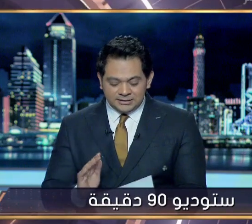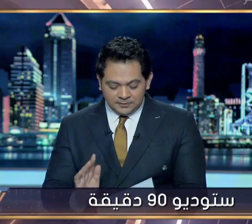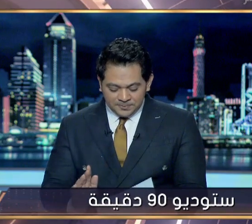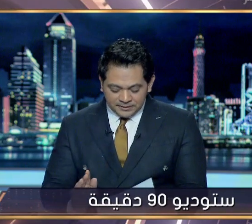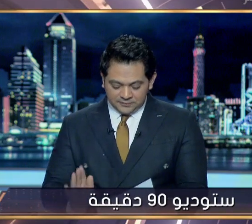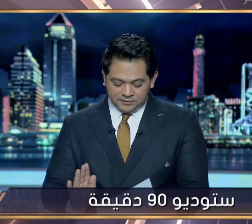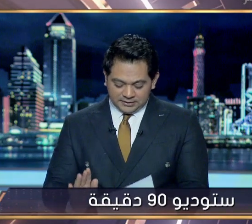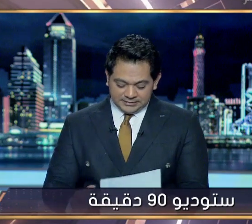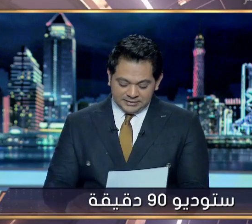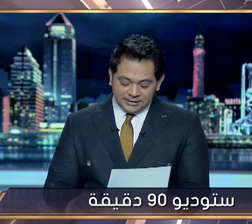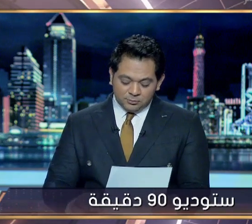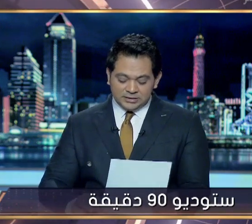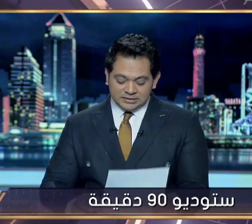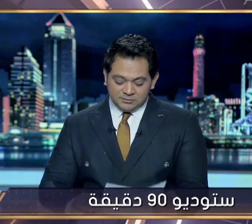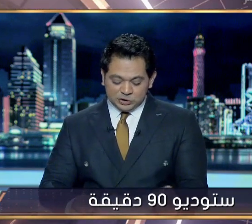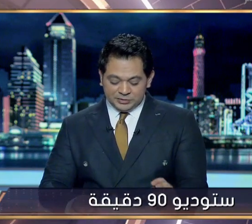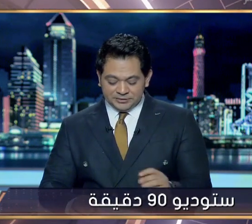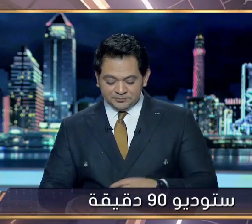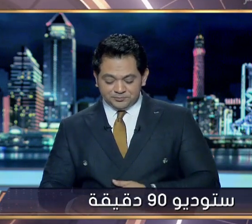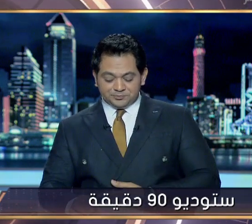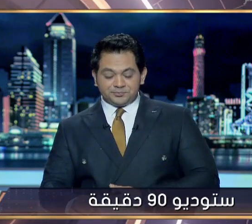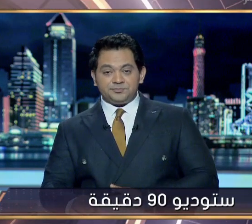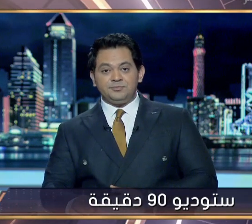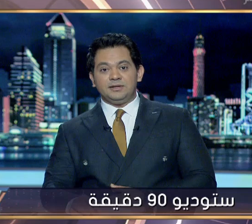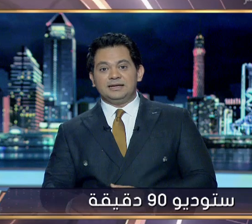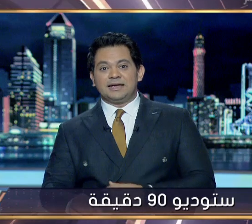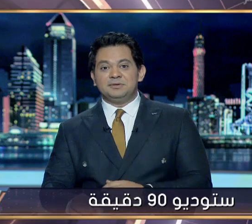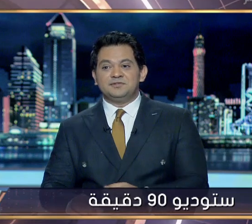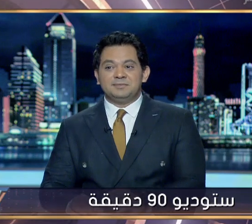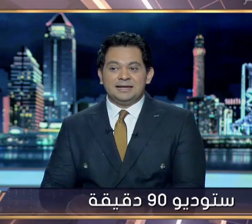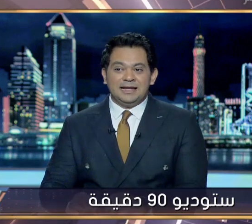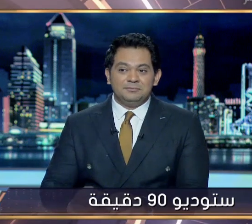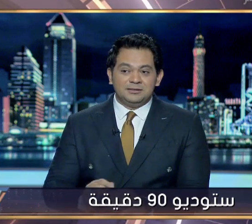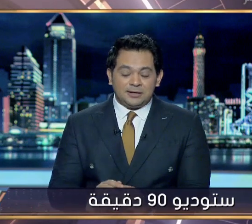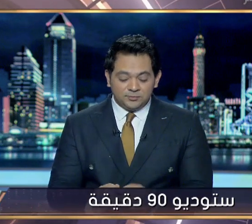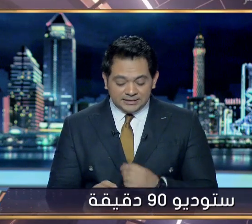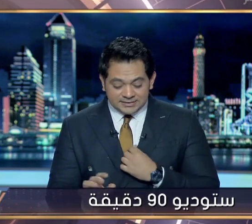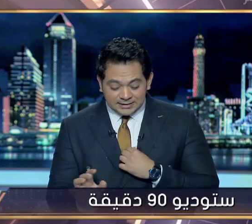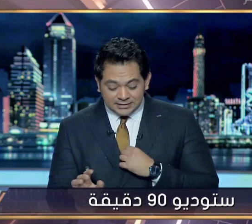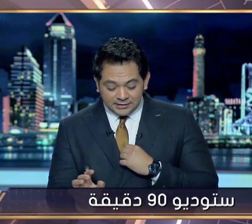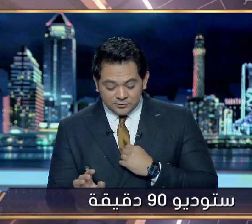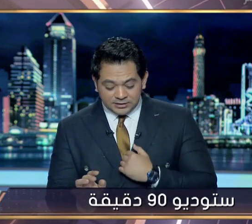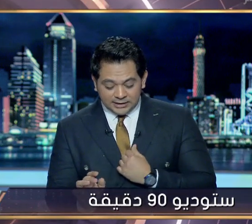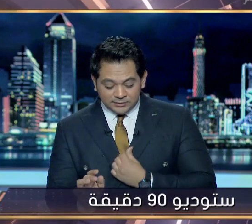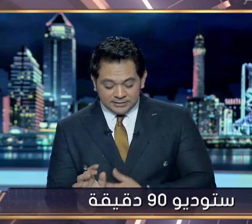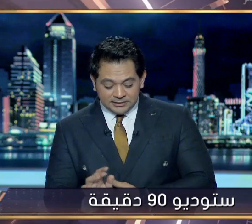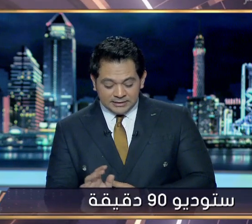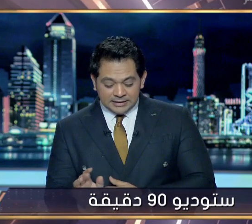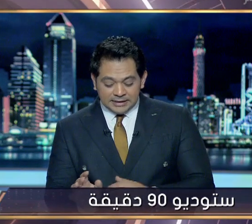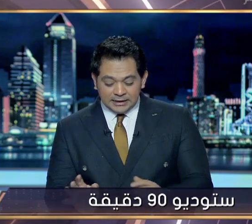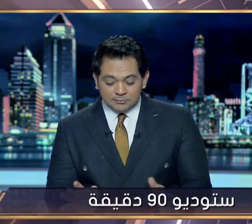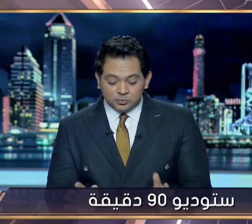واقتصاديه فقط. احنا معانا مهندس عمرو صبحي الخبير في مجال امن المعلومات، نستطلع رايه كده حوالين